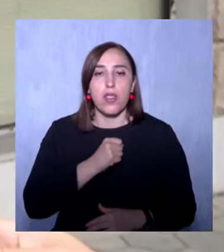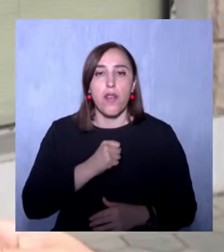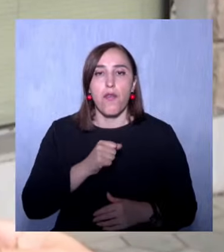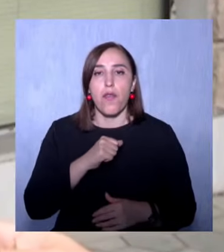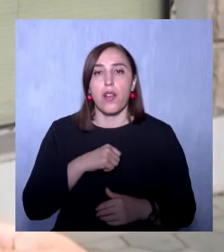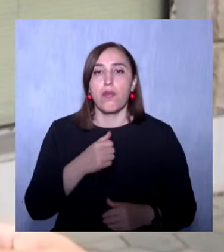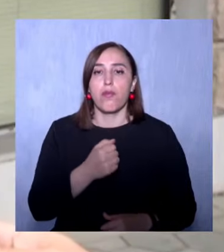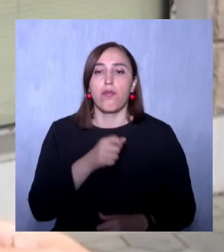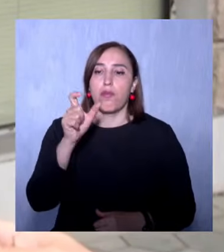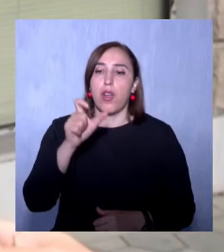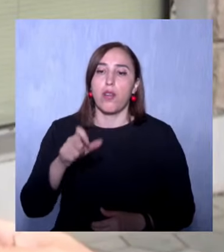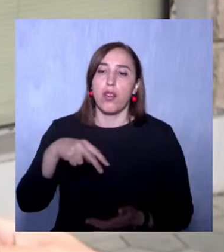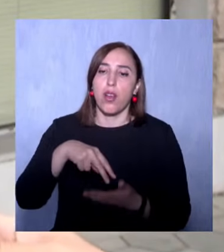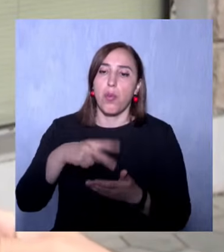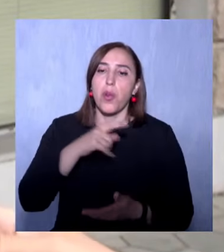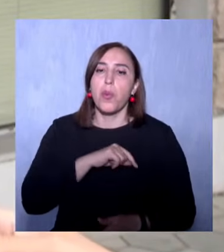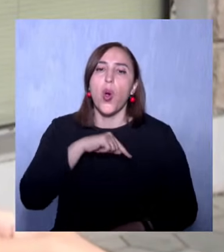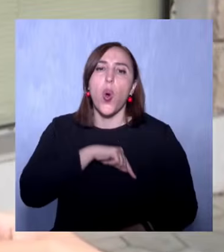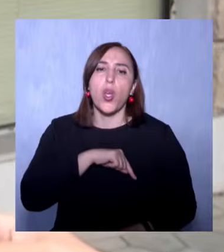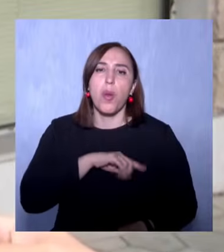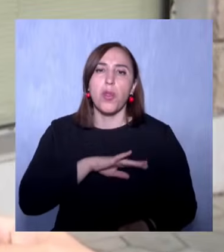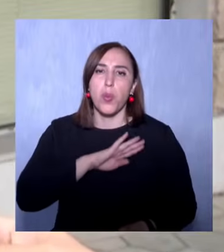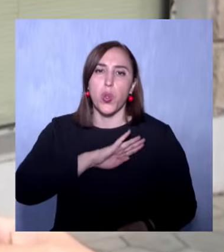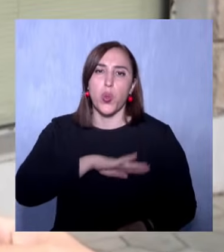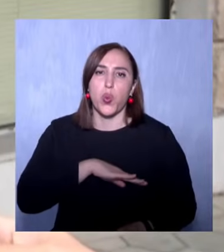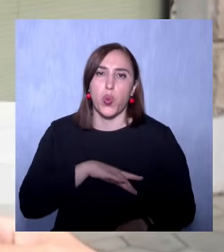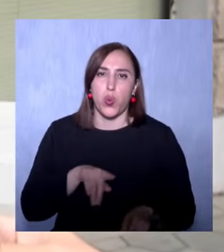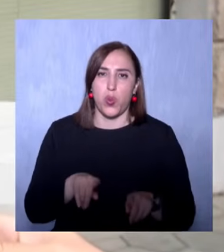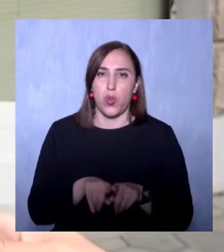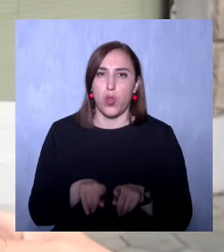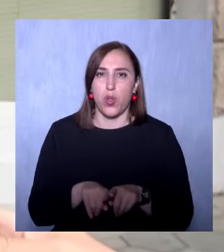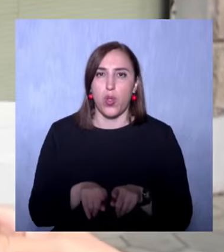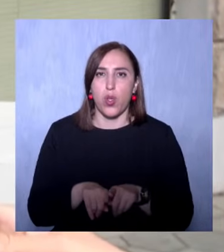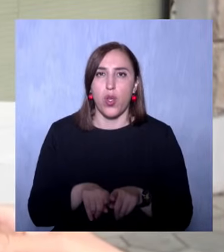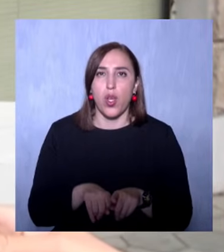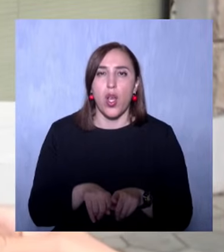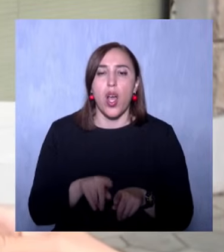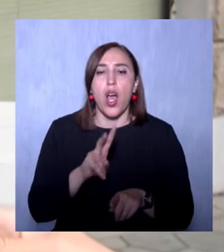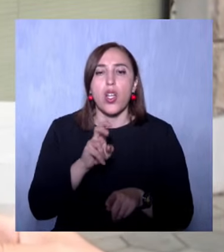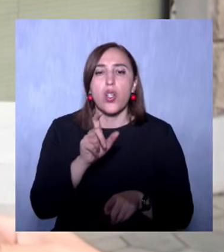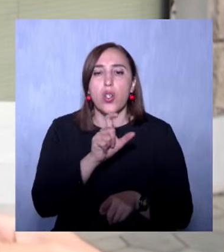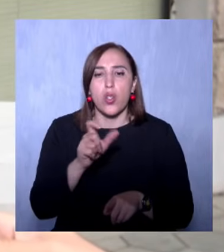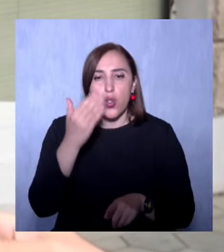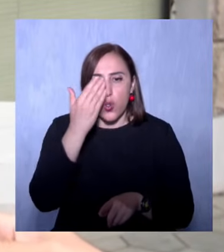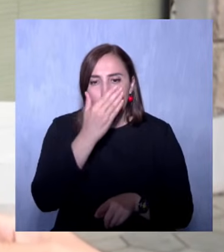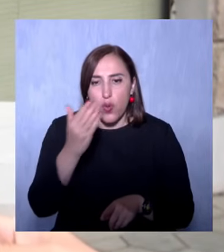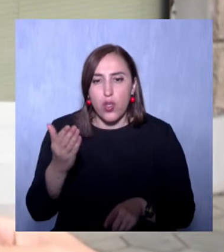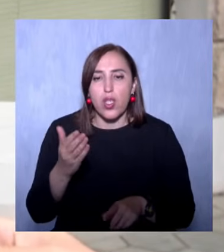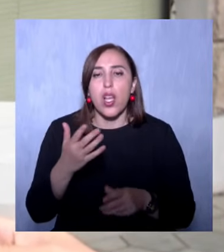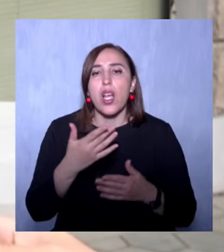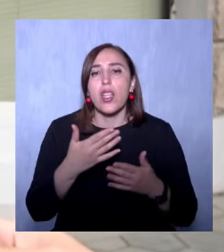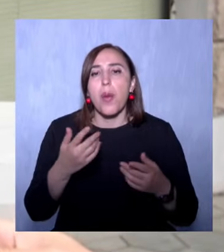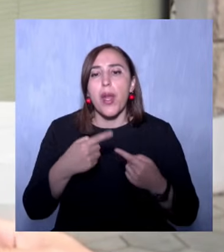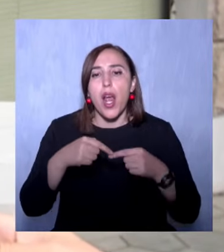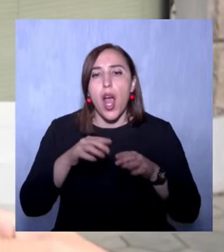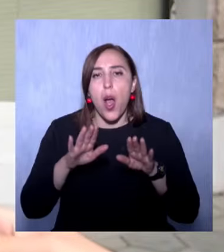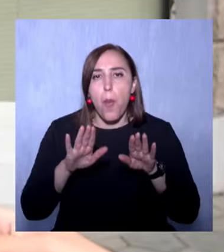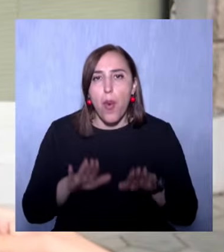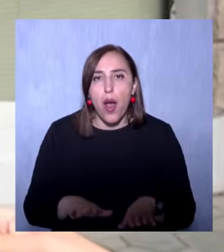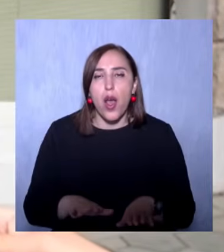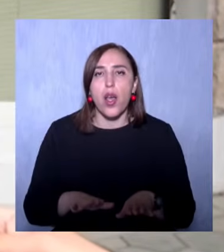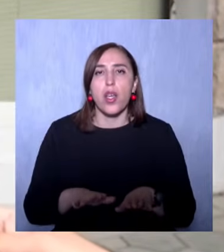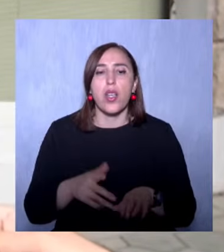են։ Հոգեբանական ճնշումներ Արցախի ժողովրդի նկատմամբ տարբեր համայնքներում, մասնավորապես սահմանային